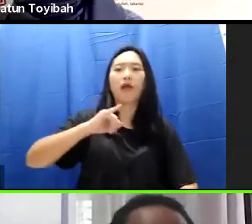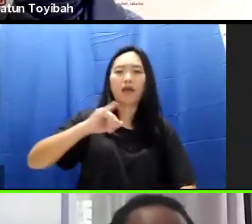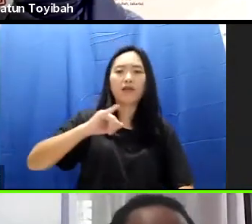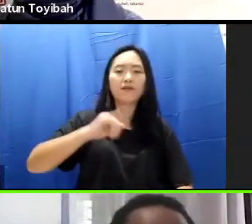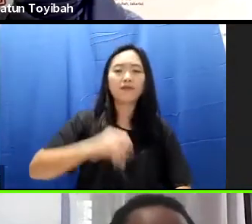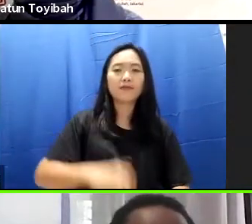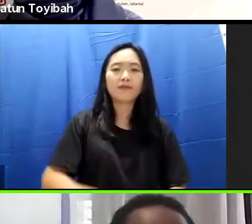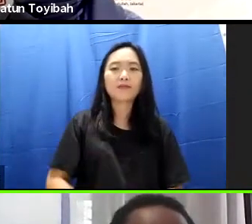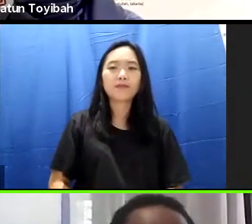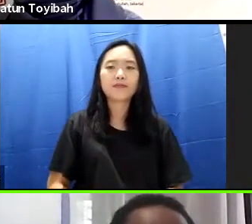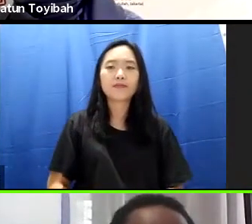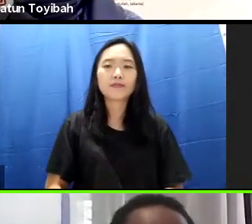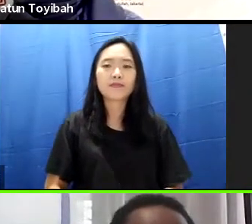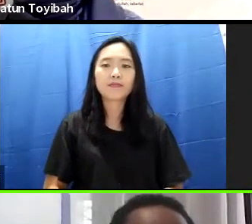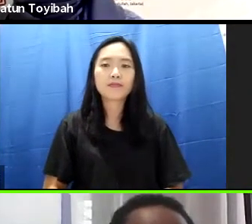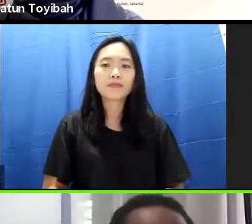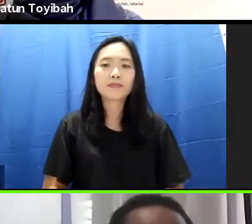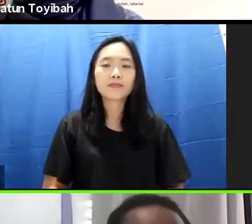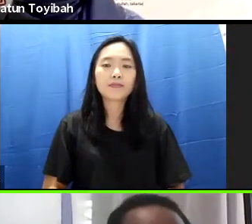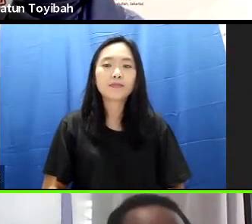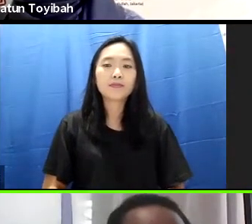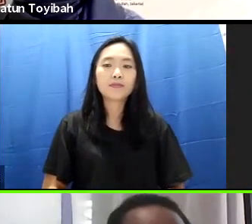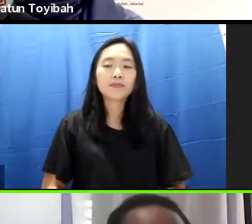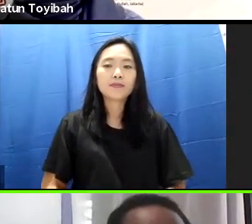Kalau untuk